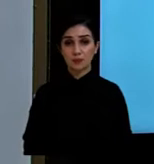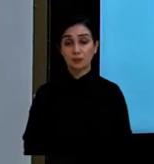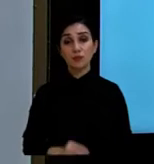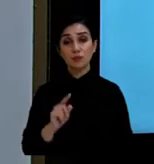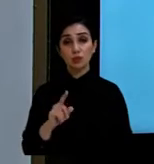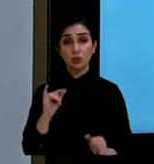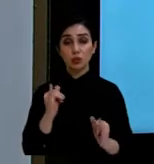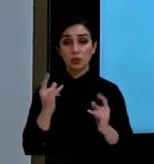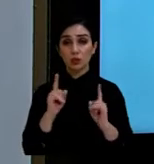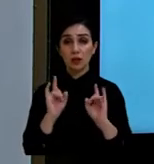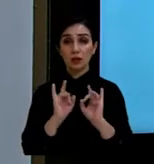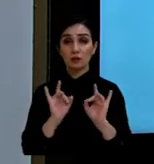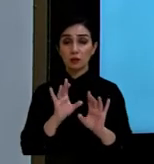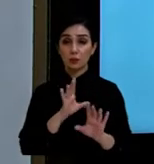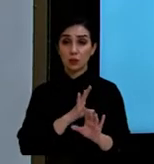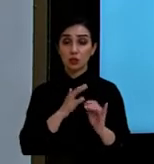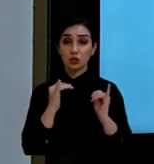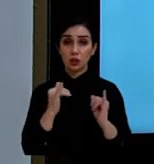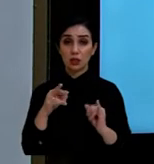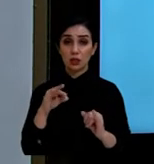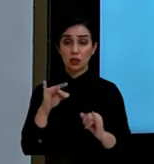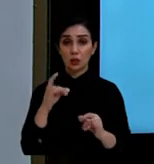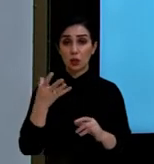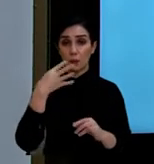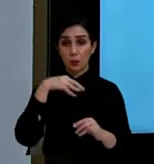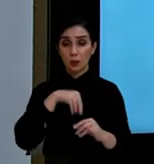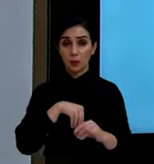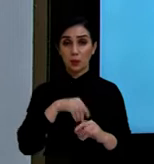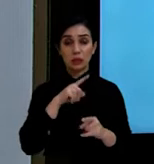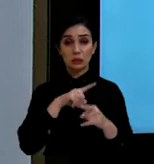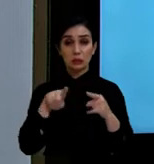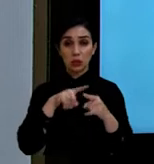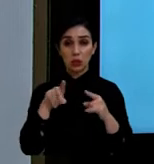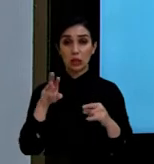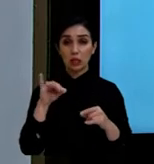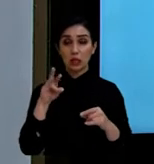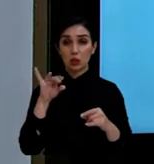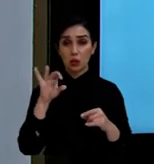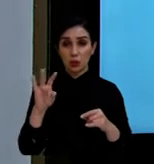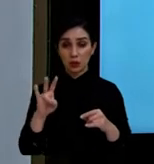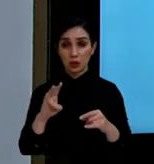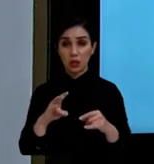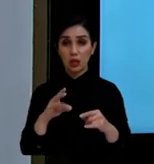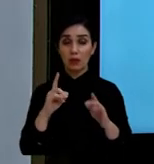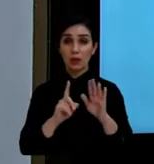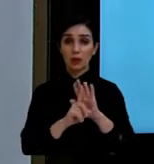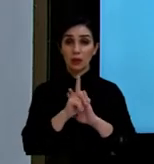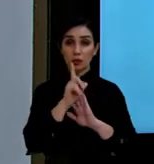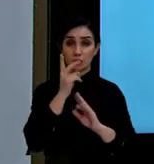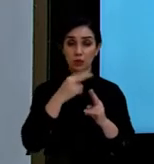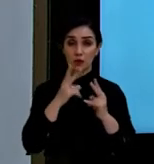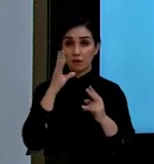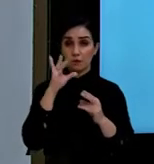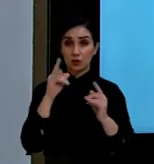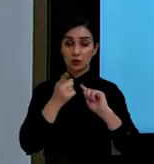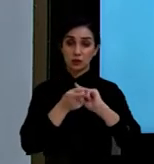То, что я вам сейчас рассказала, вот ядро, поглотив ускоренный нейтрон, начинает